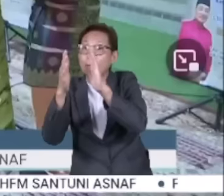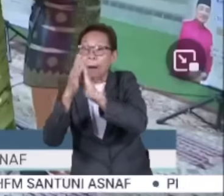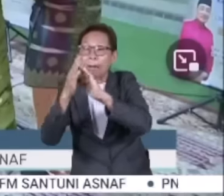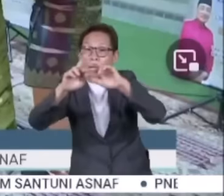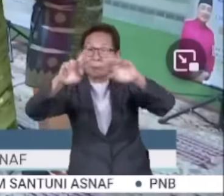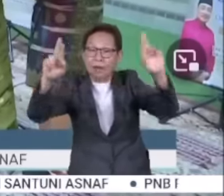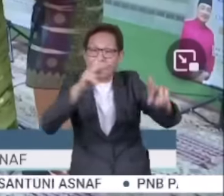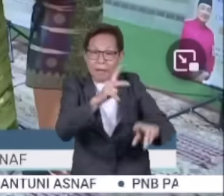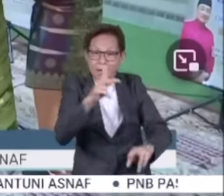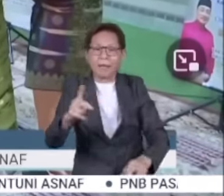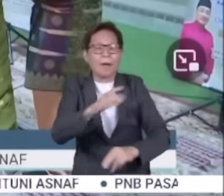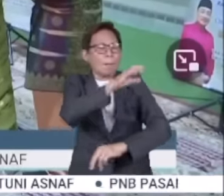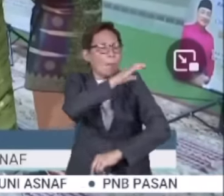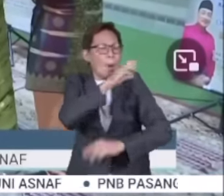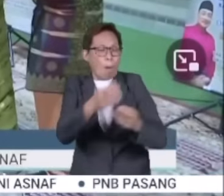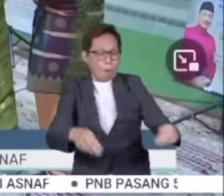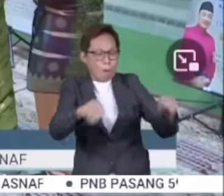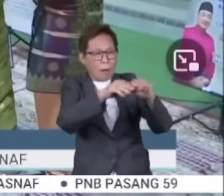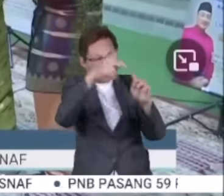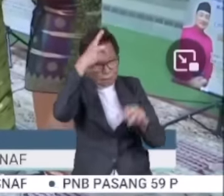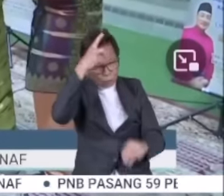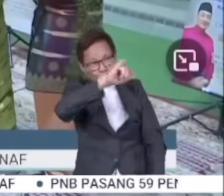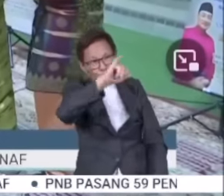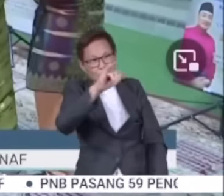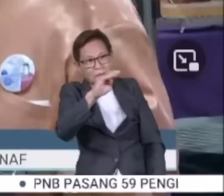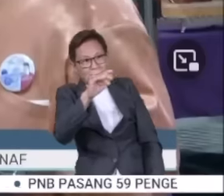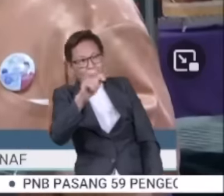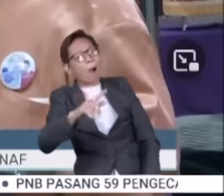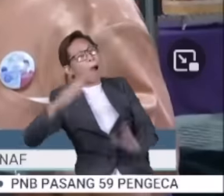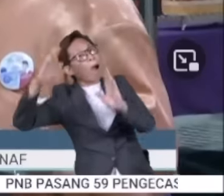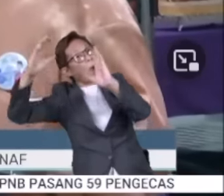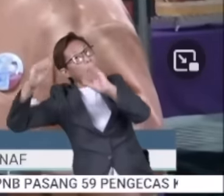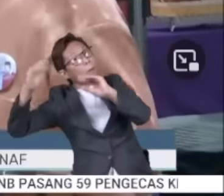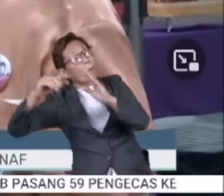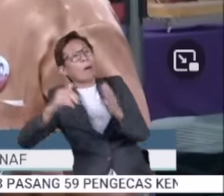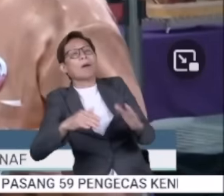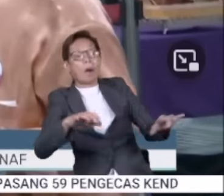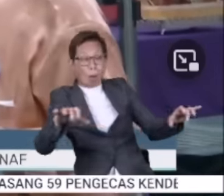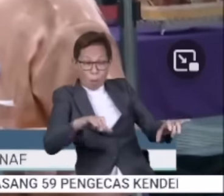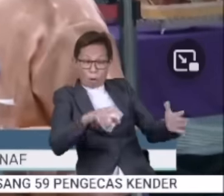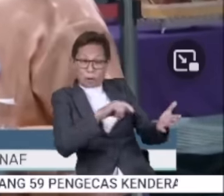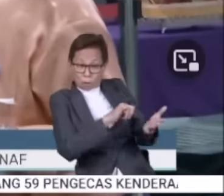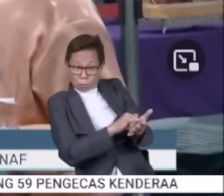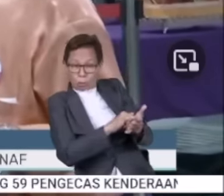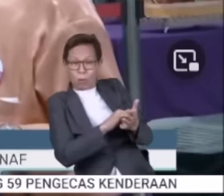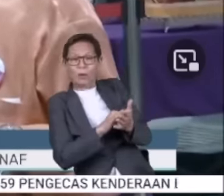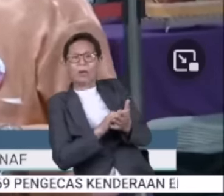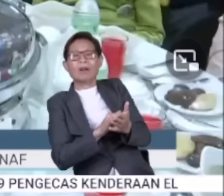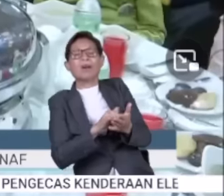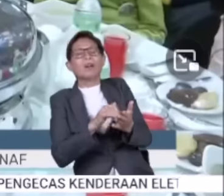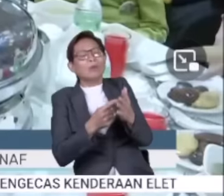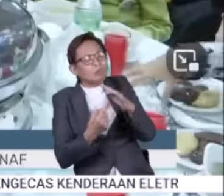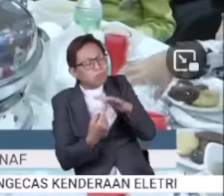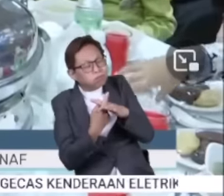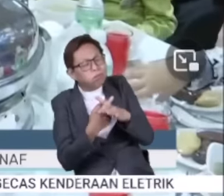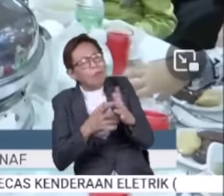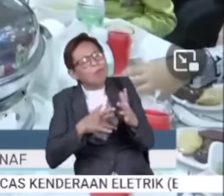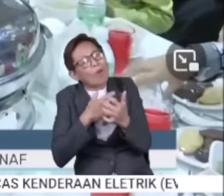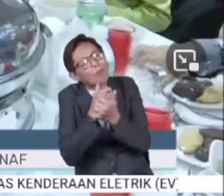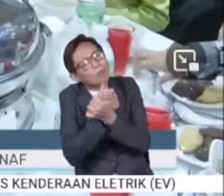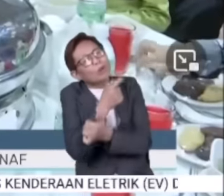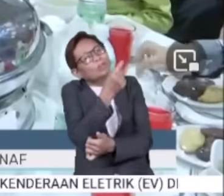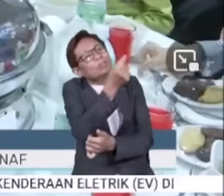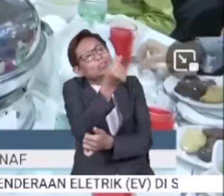itu, pengerusi masjid ini Dato' Abdul Jamal Tun Sakaran berharap usaha yang dilaksana dapat menyuburkan rasa cinta dan kasih